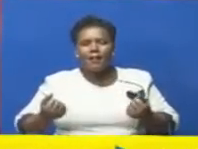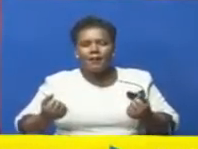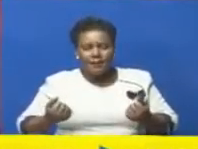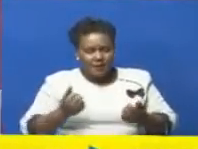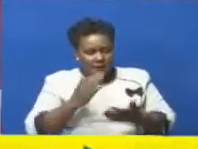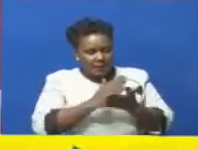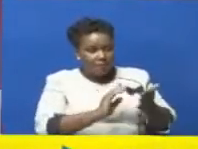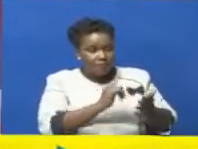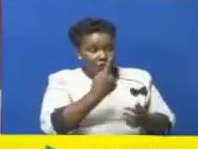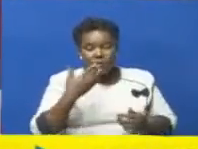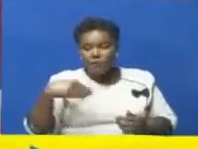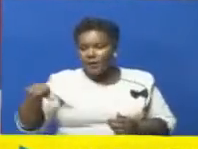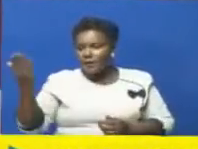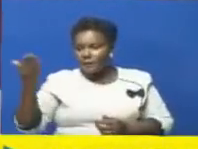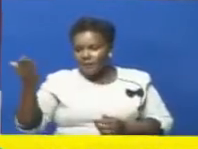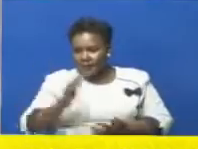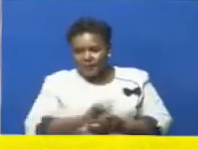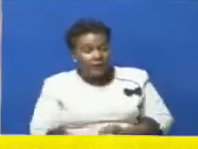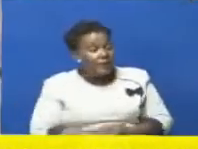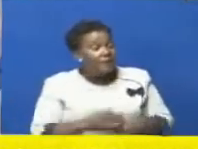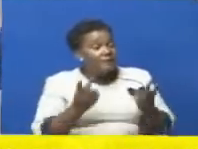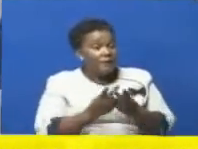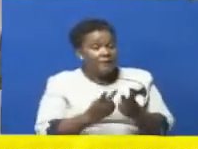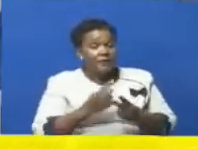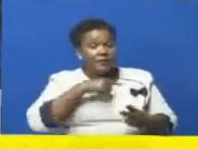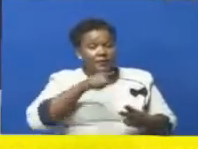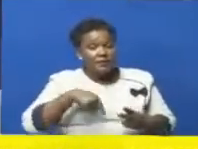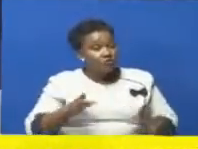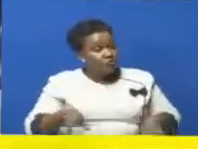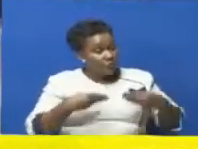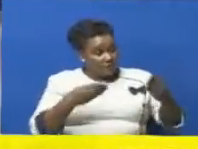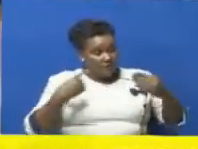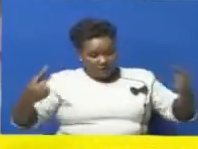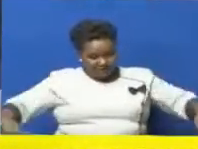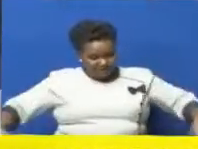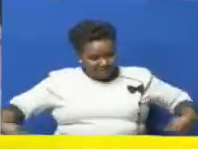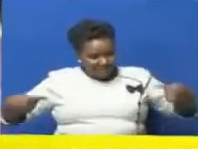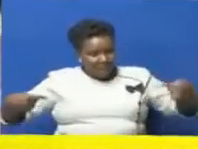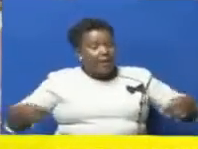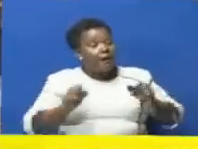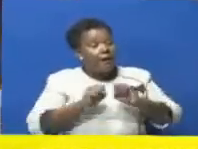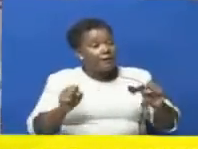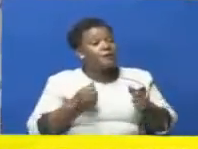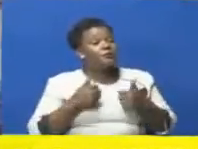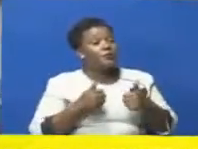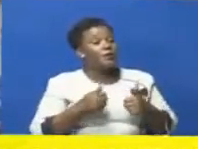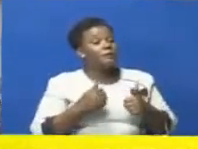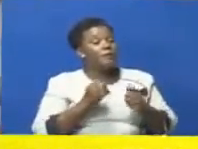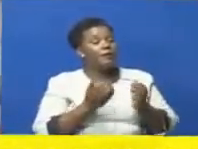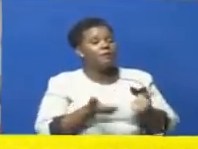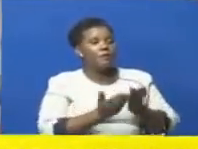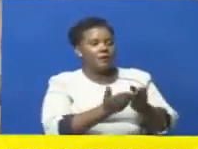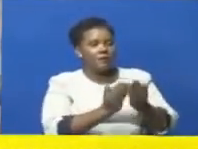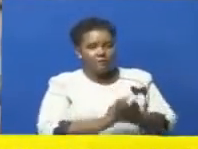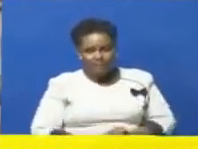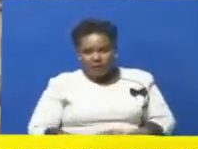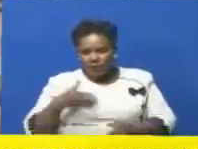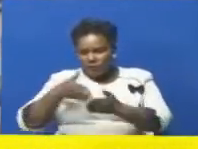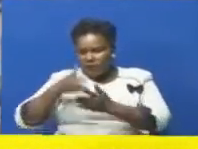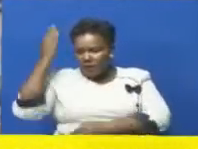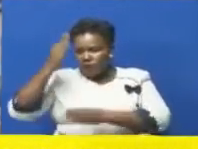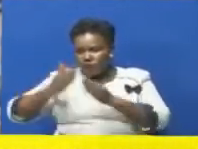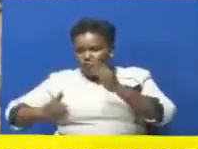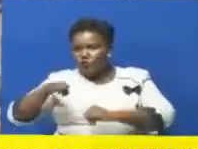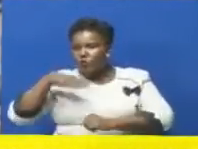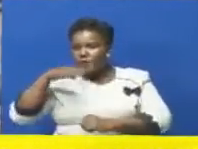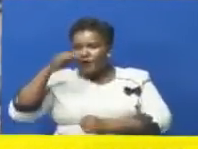wadau kwa kiwango kikubwa watusaidie. Namna ripoti hiyo basi kutoka kanda ya kati Dodoma ndio inatufunikia Kawa letu